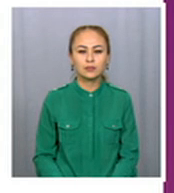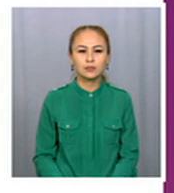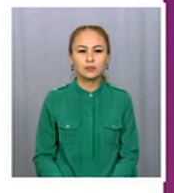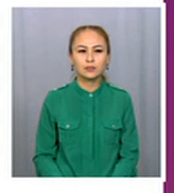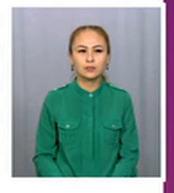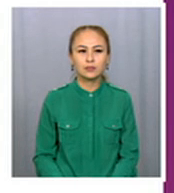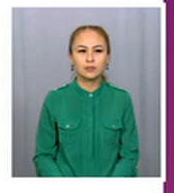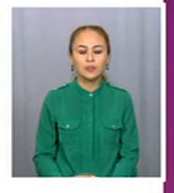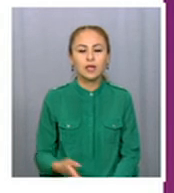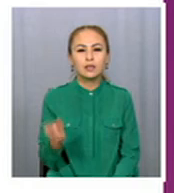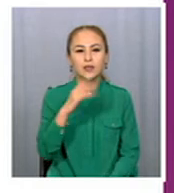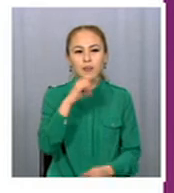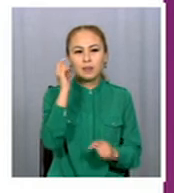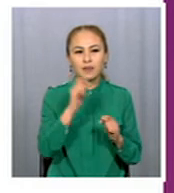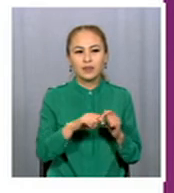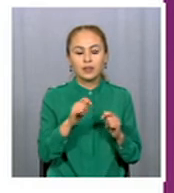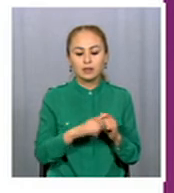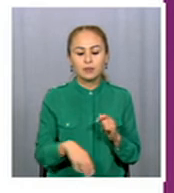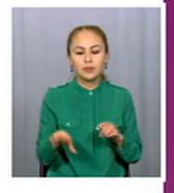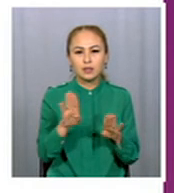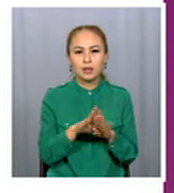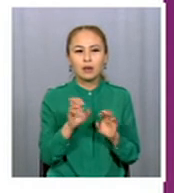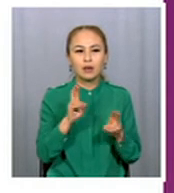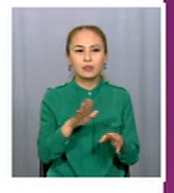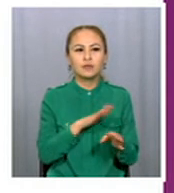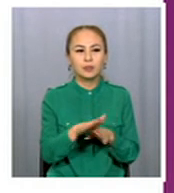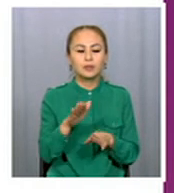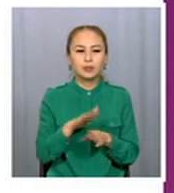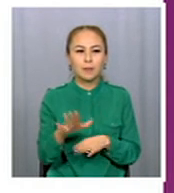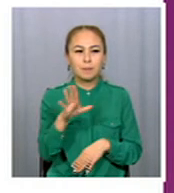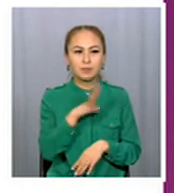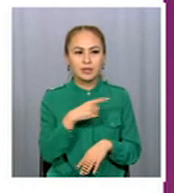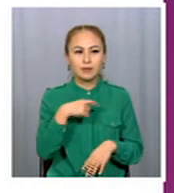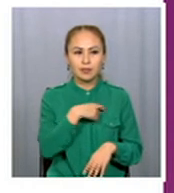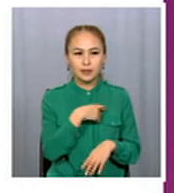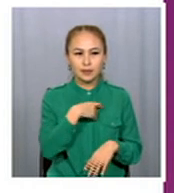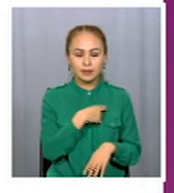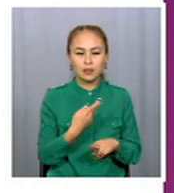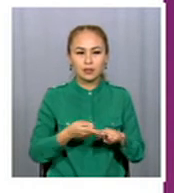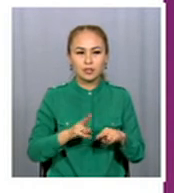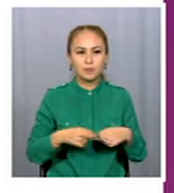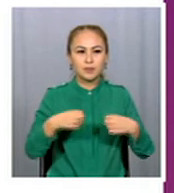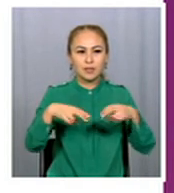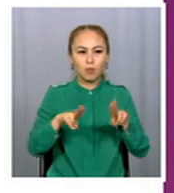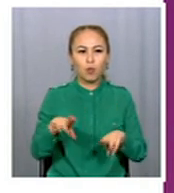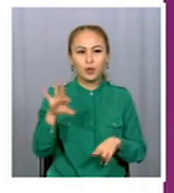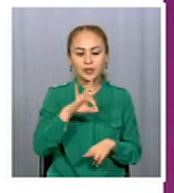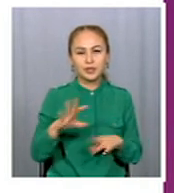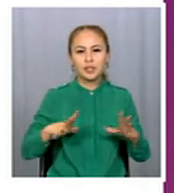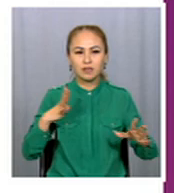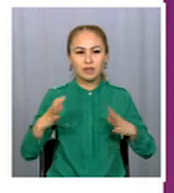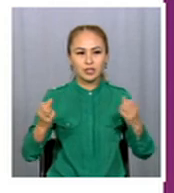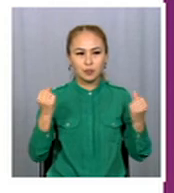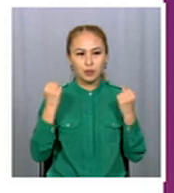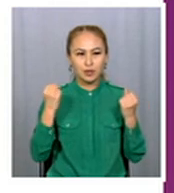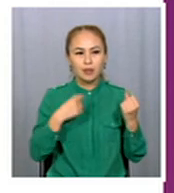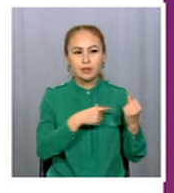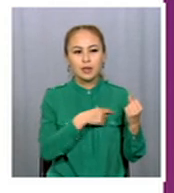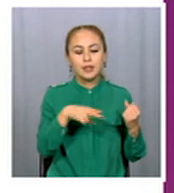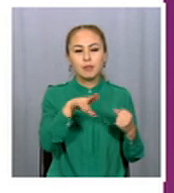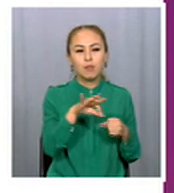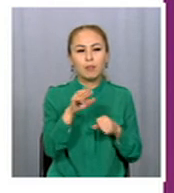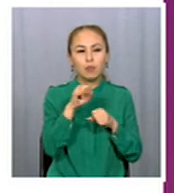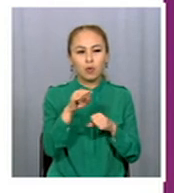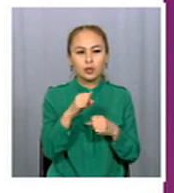Давайте проверим, как вы справились с этим заданием. Тренер – это специалист по тренировке спортсменов.